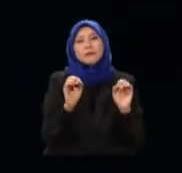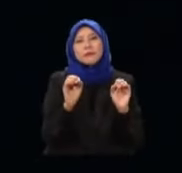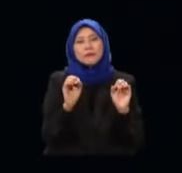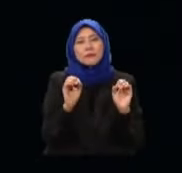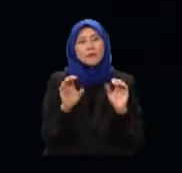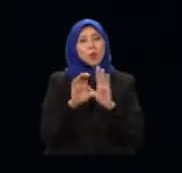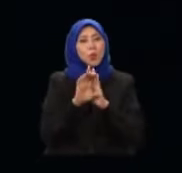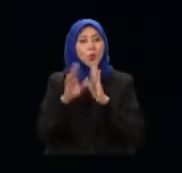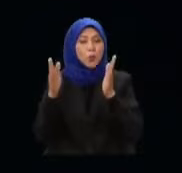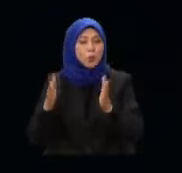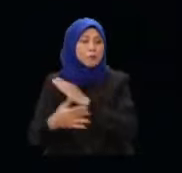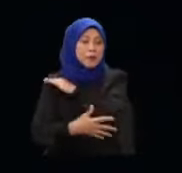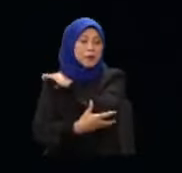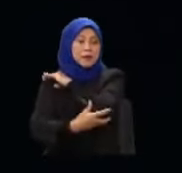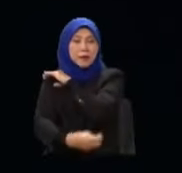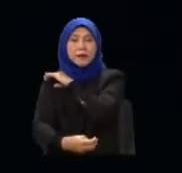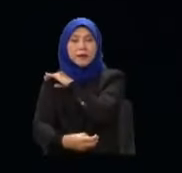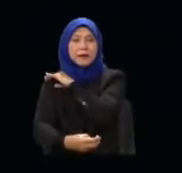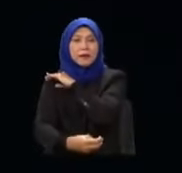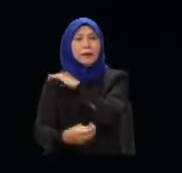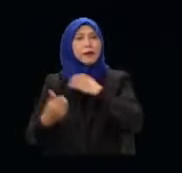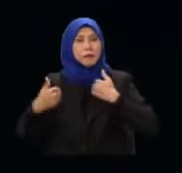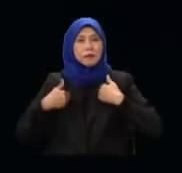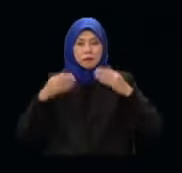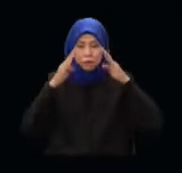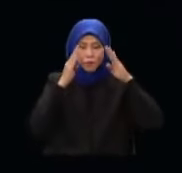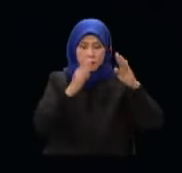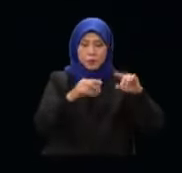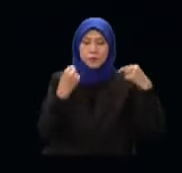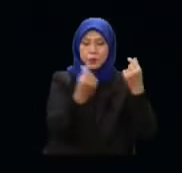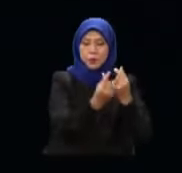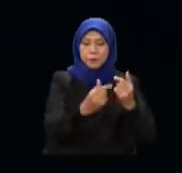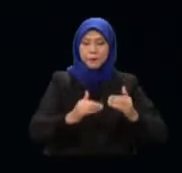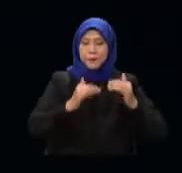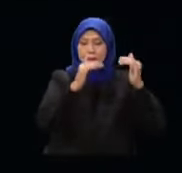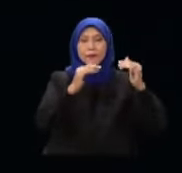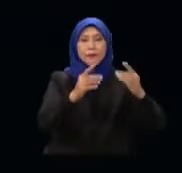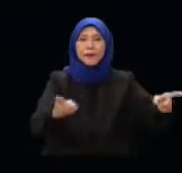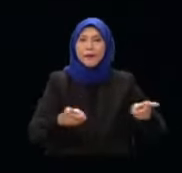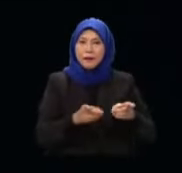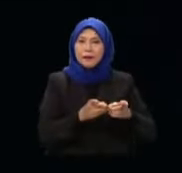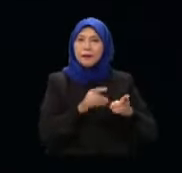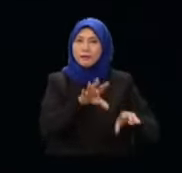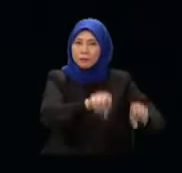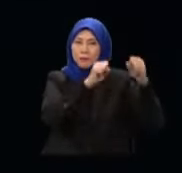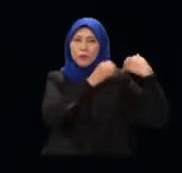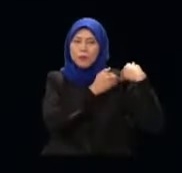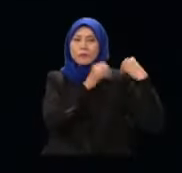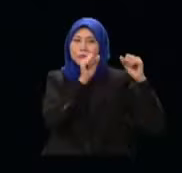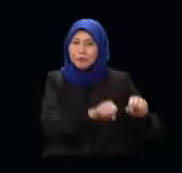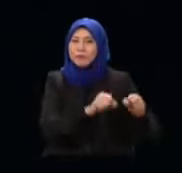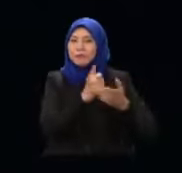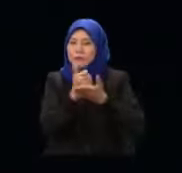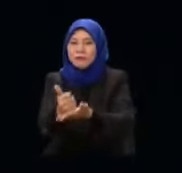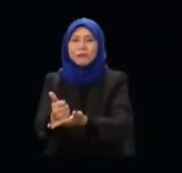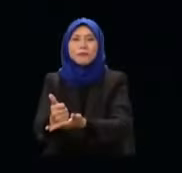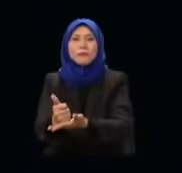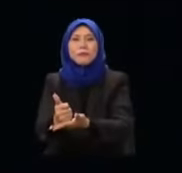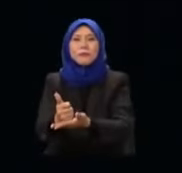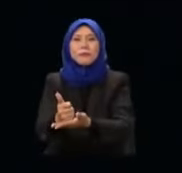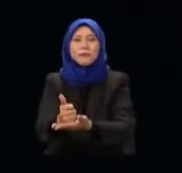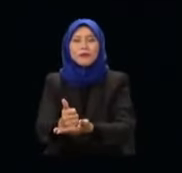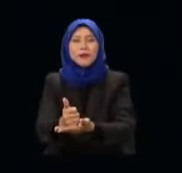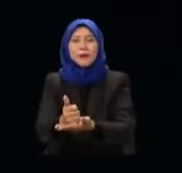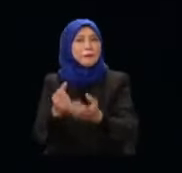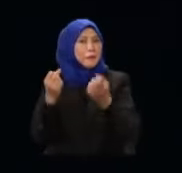miskin cegah miskin dan sebagainya kita the focus group di mereka daerah yang difungsikan oleh pegawai daerah eh Danau